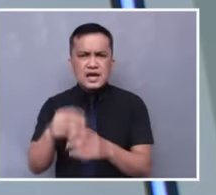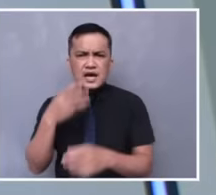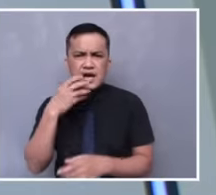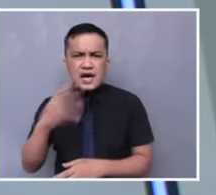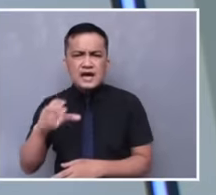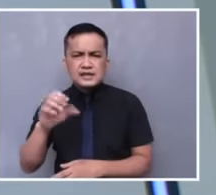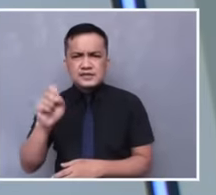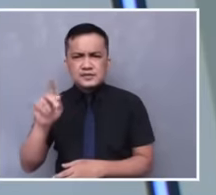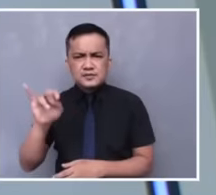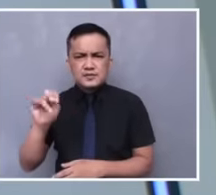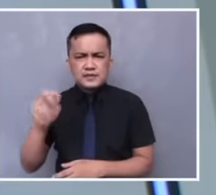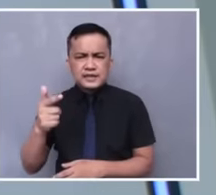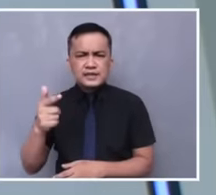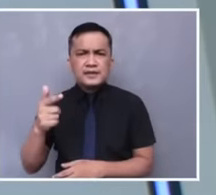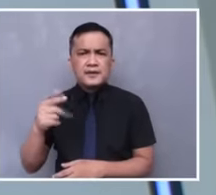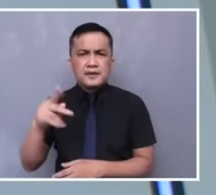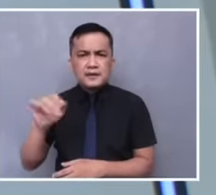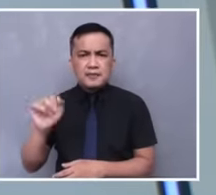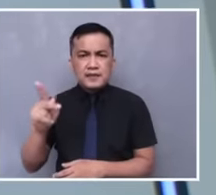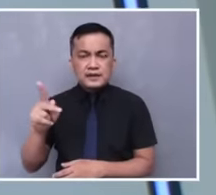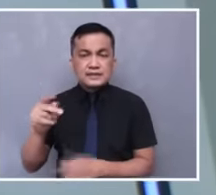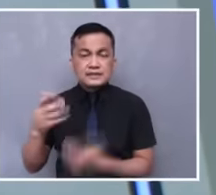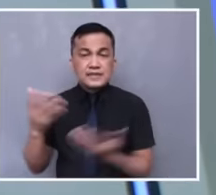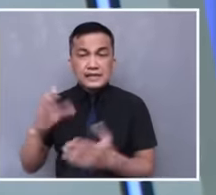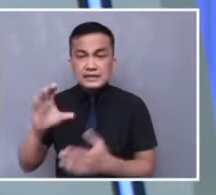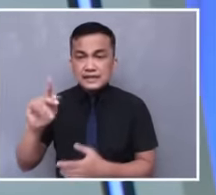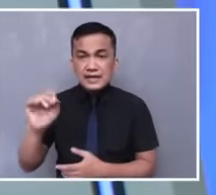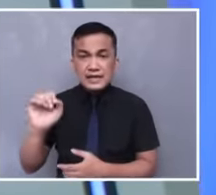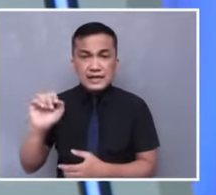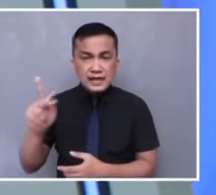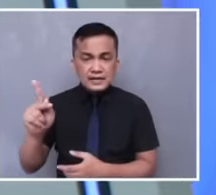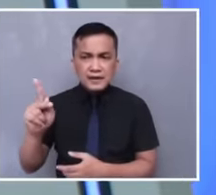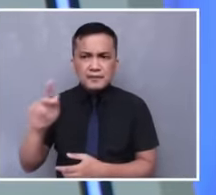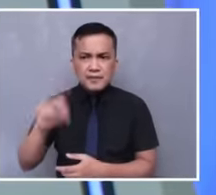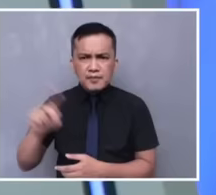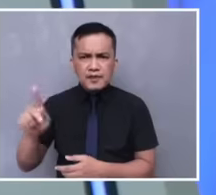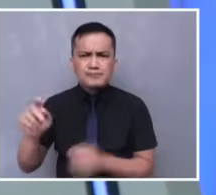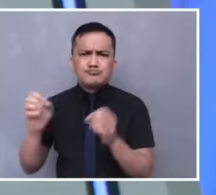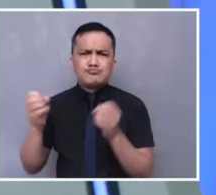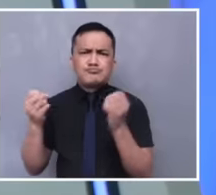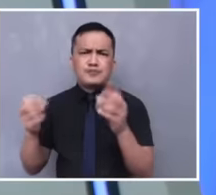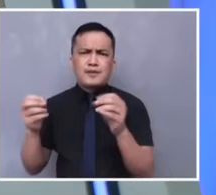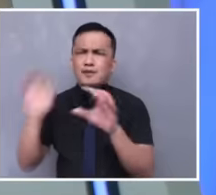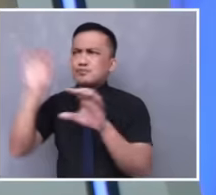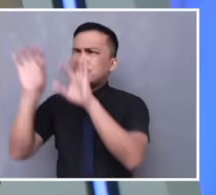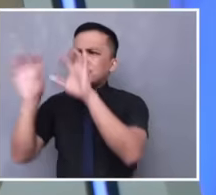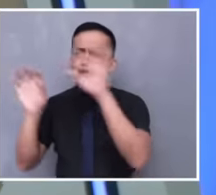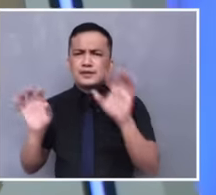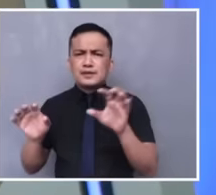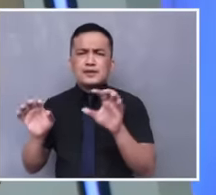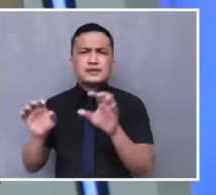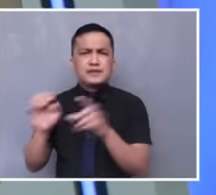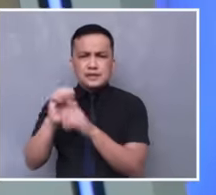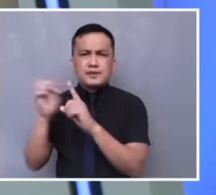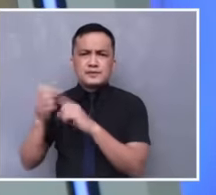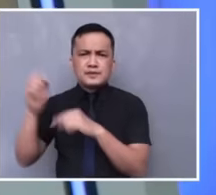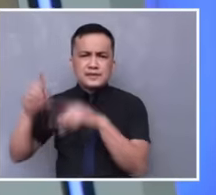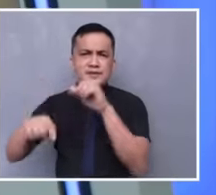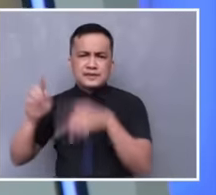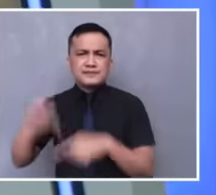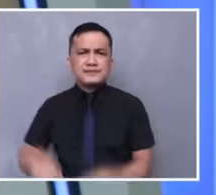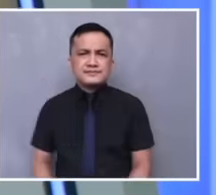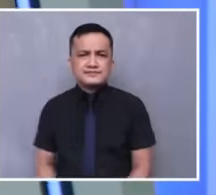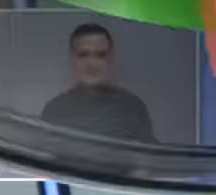sa Clark, Pampanga, na tad-tad na mga palamuting eco-friendly. Nagpapatrol, Roland